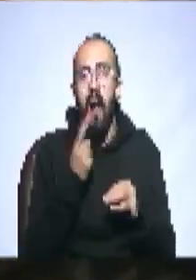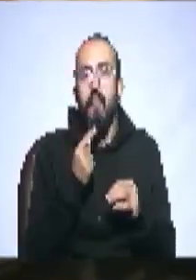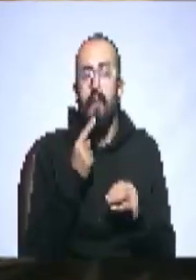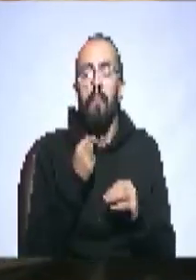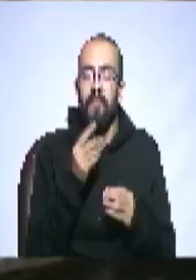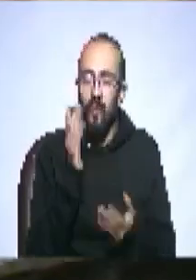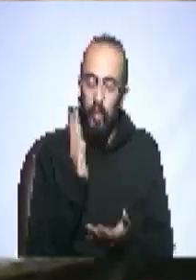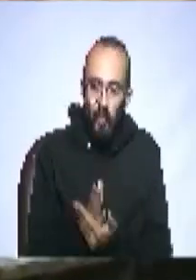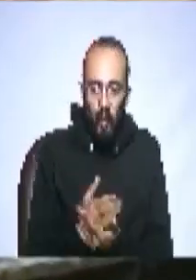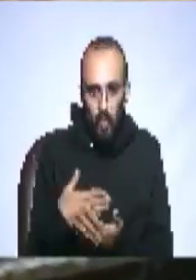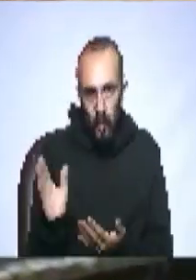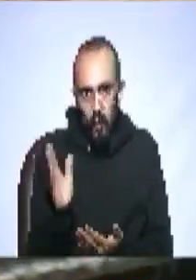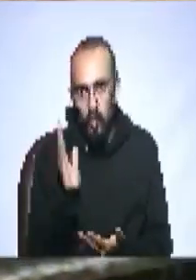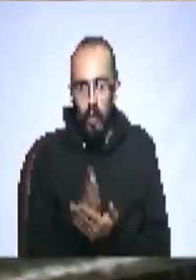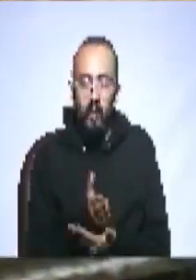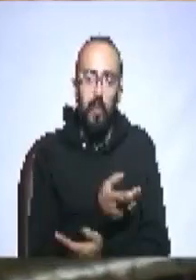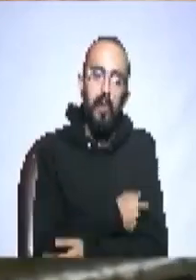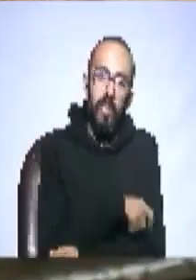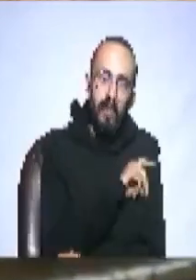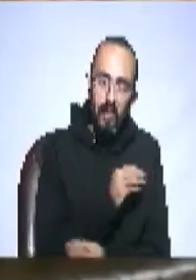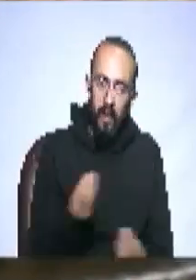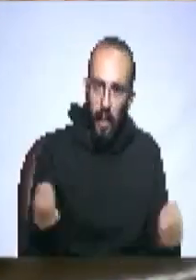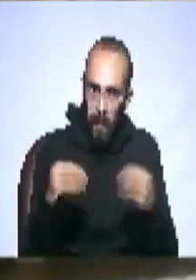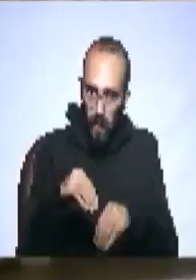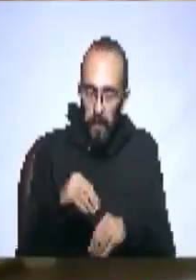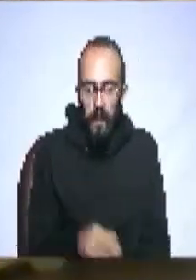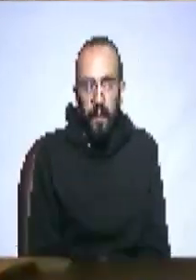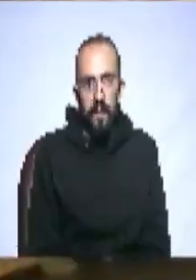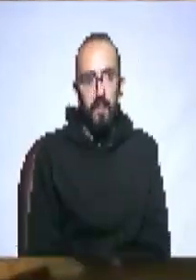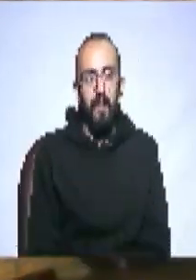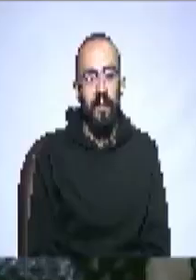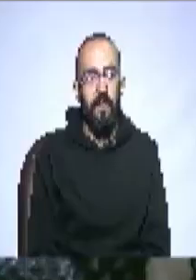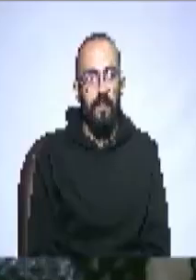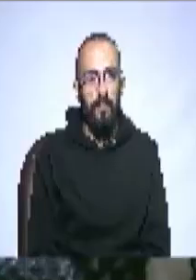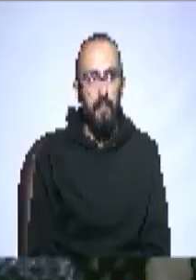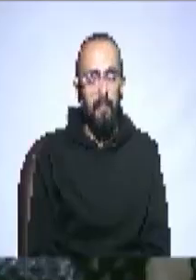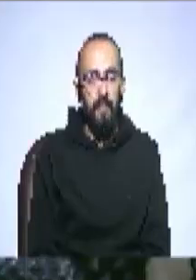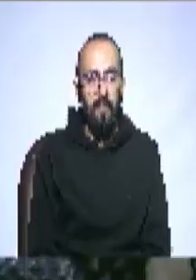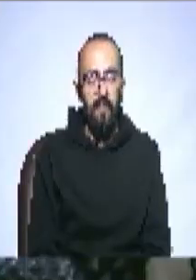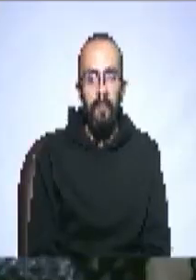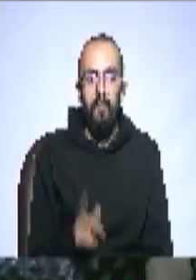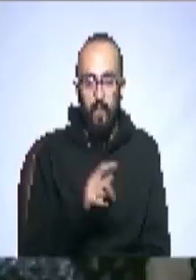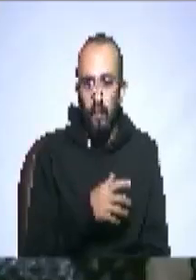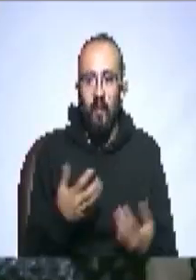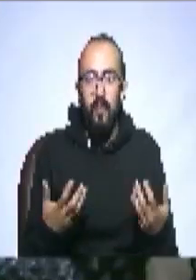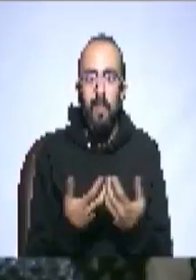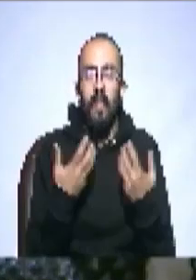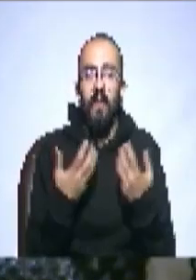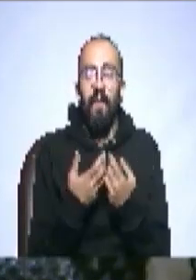نص ونص، نص بطاطس ونص بطاطا. وعملنا